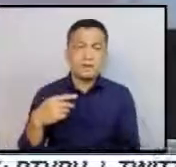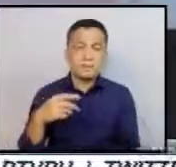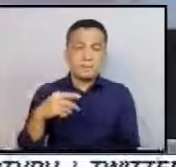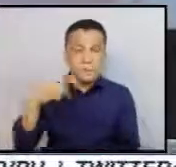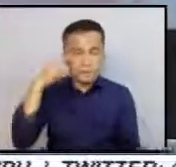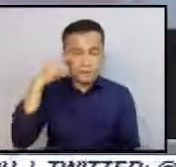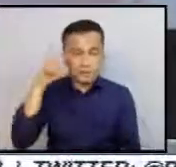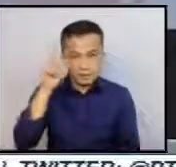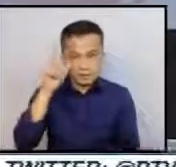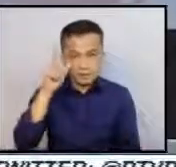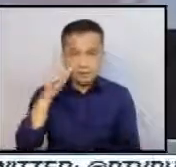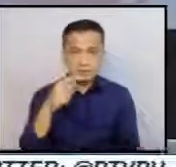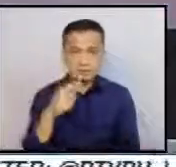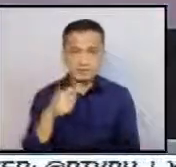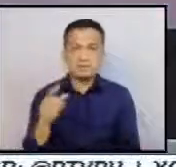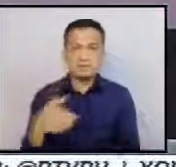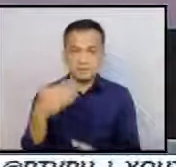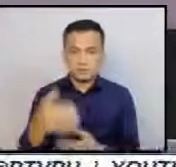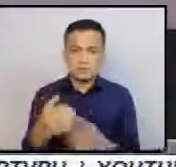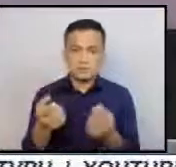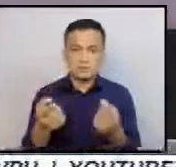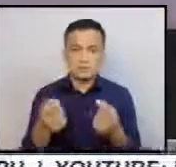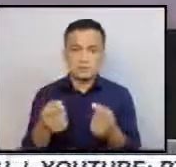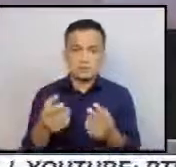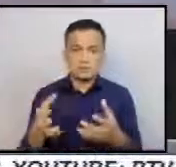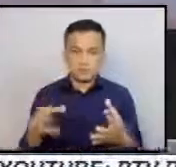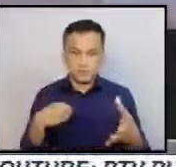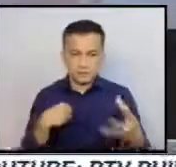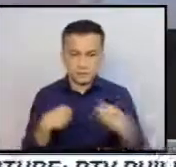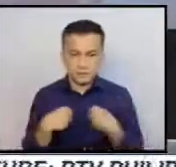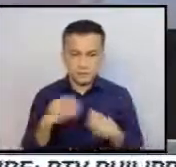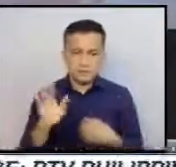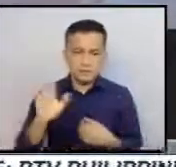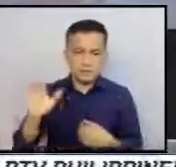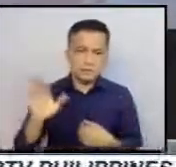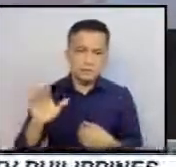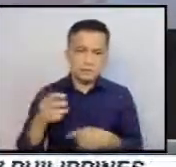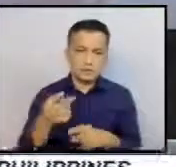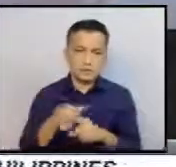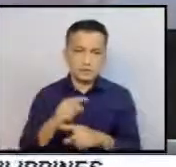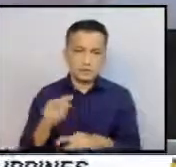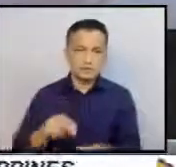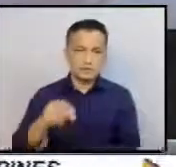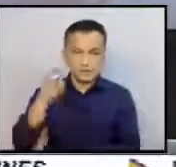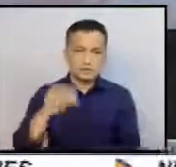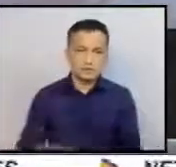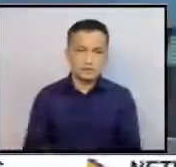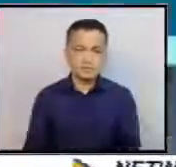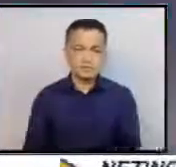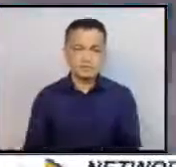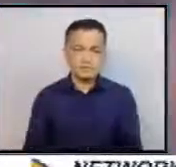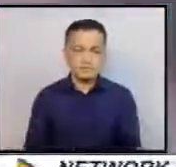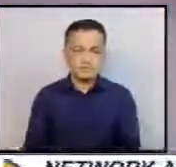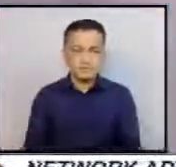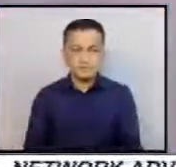mainit na pagtanggap sa kanila ng mga taga-norte. Si Eunisa Montes sa report, Rise and Shine, Eunice.